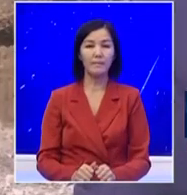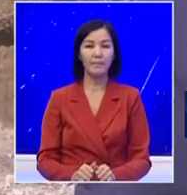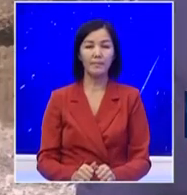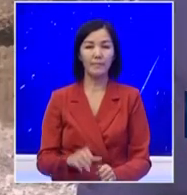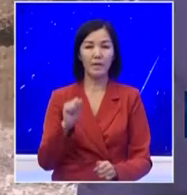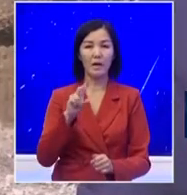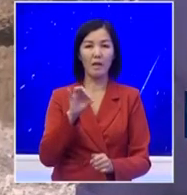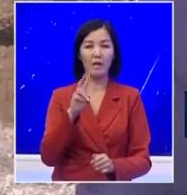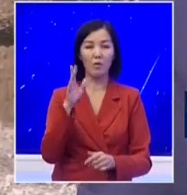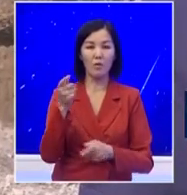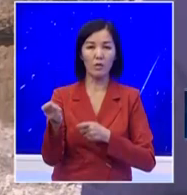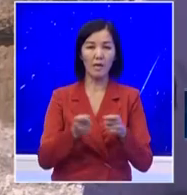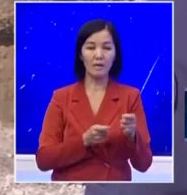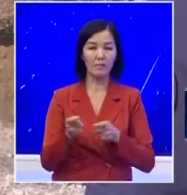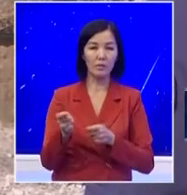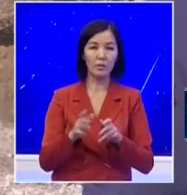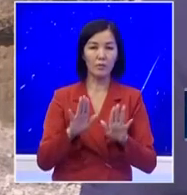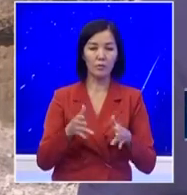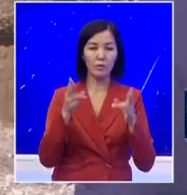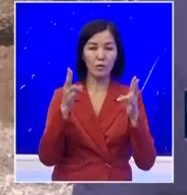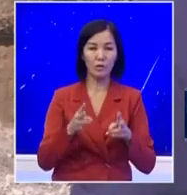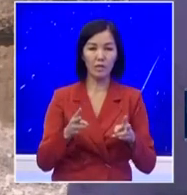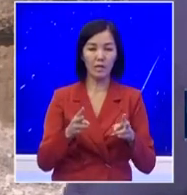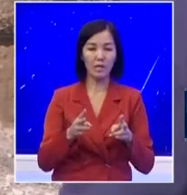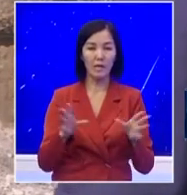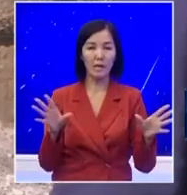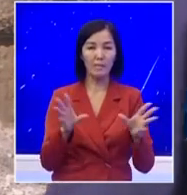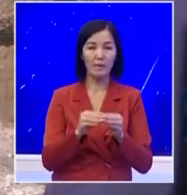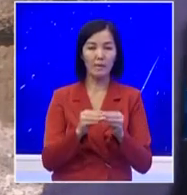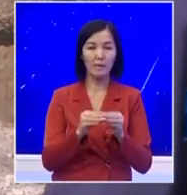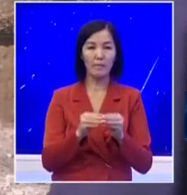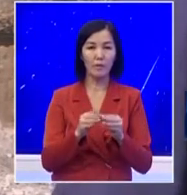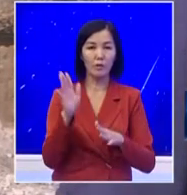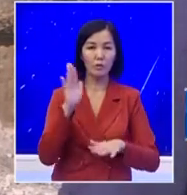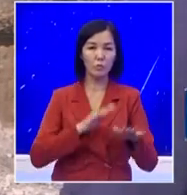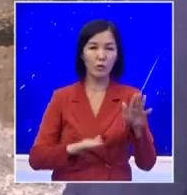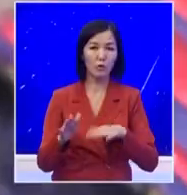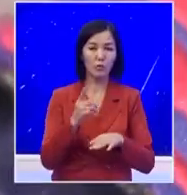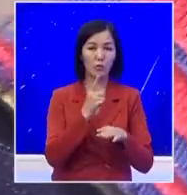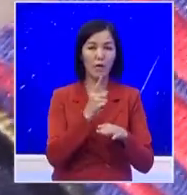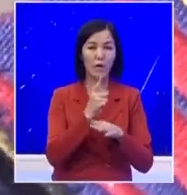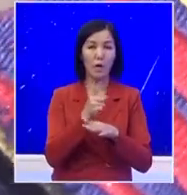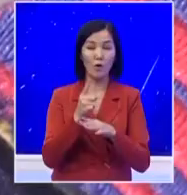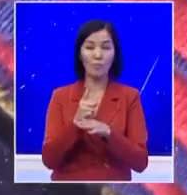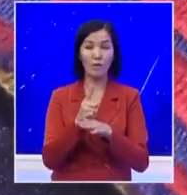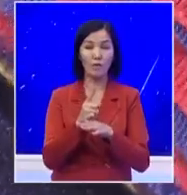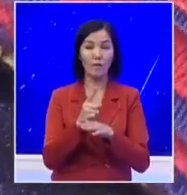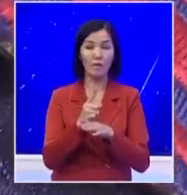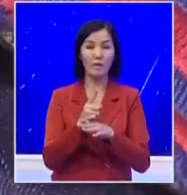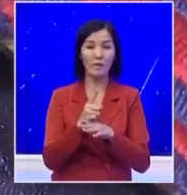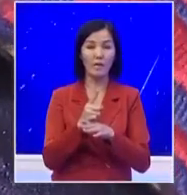Алакөл ауданының әкімдігімен төтеншелер бөлімімен бірлесіп отырып, суға түсуге қауіпті орындарға тексеру жұмыстары жүргізіліп, қауіпсіздік белгілері